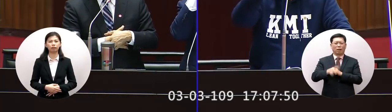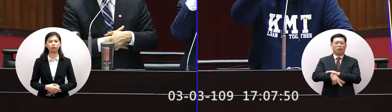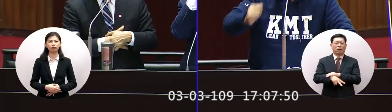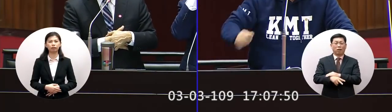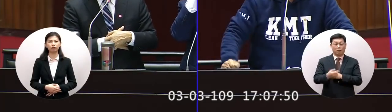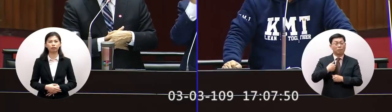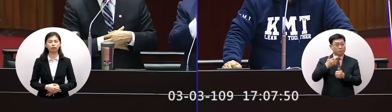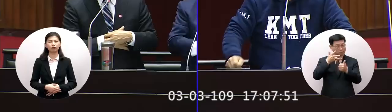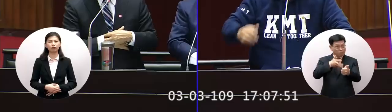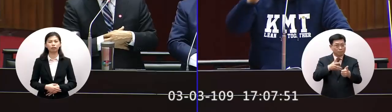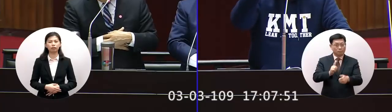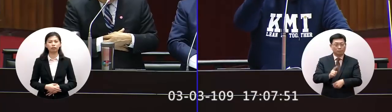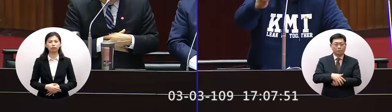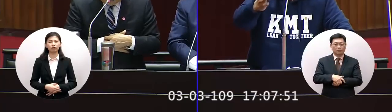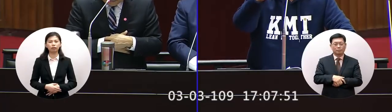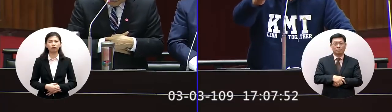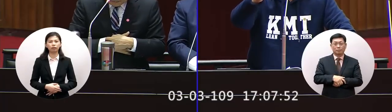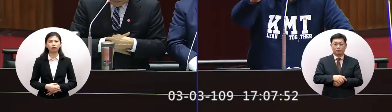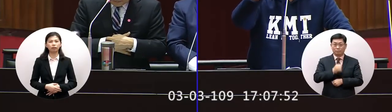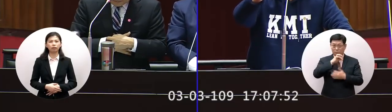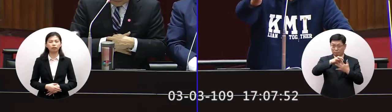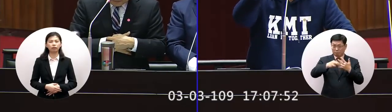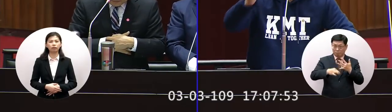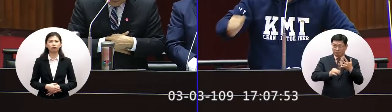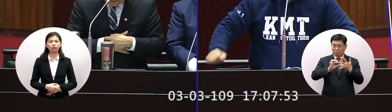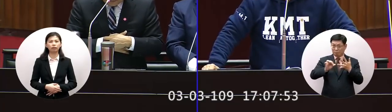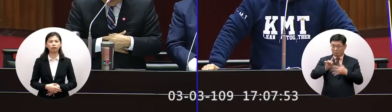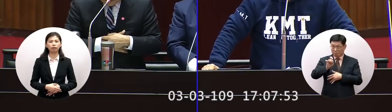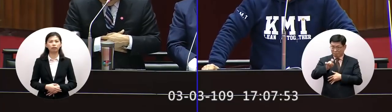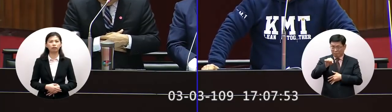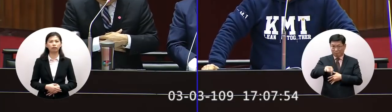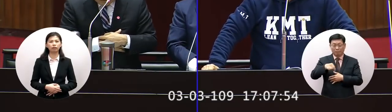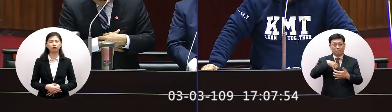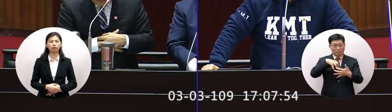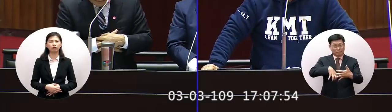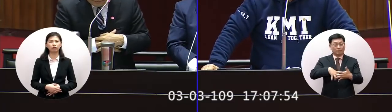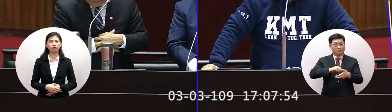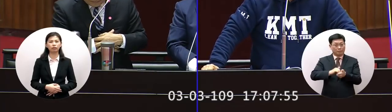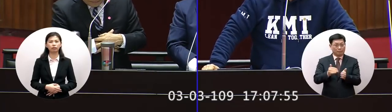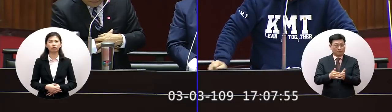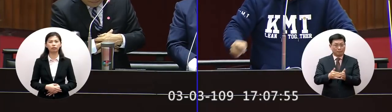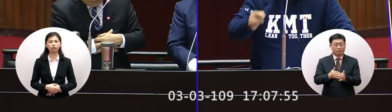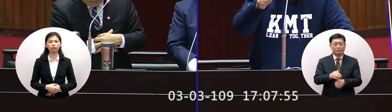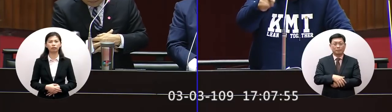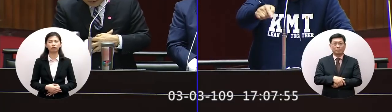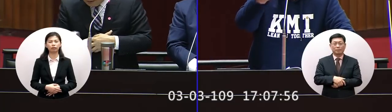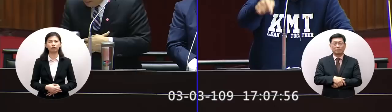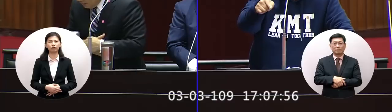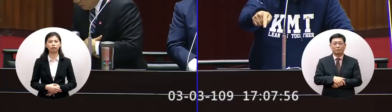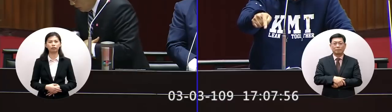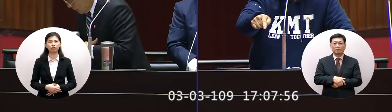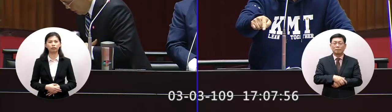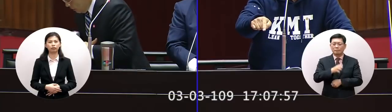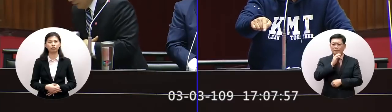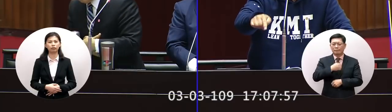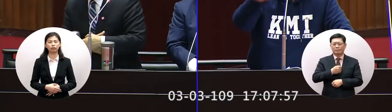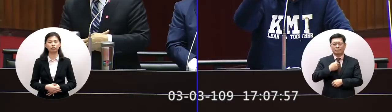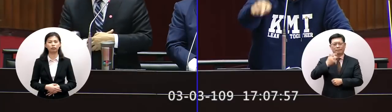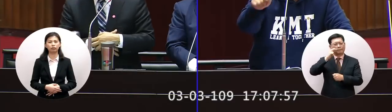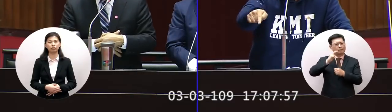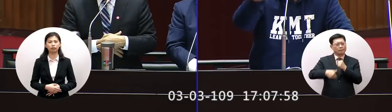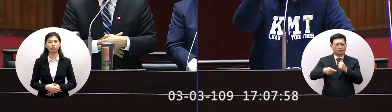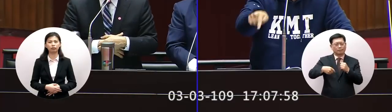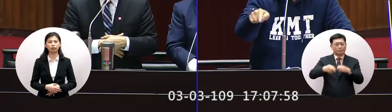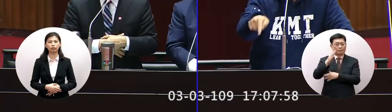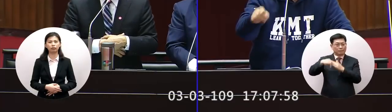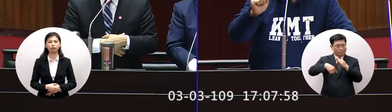我来请教的是讲，你十一条这个条例出来了，你是在践踏